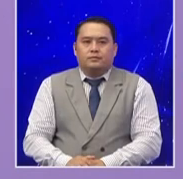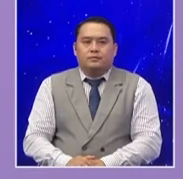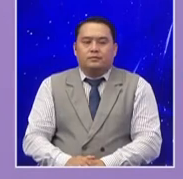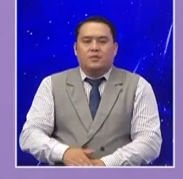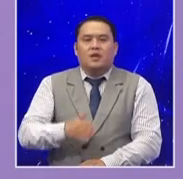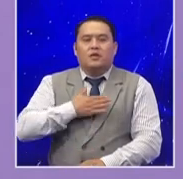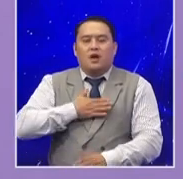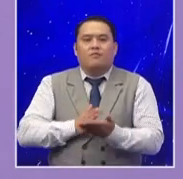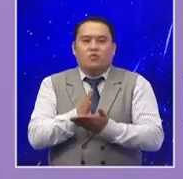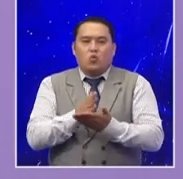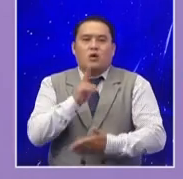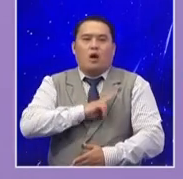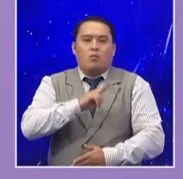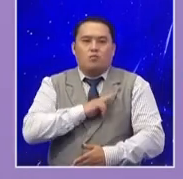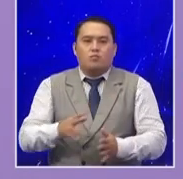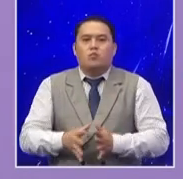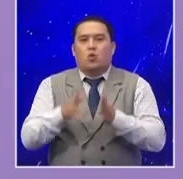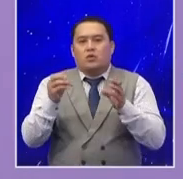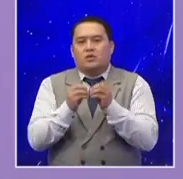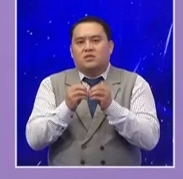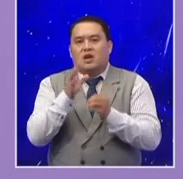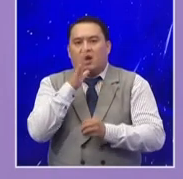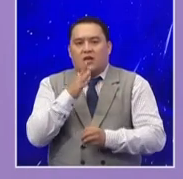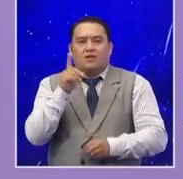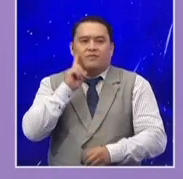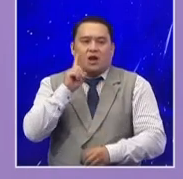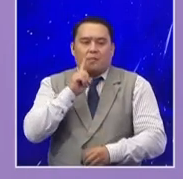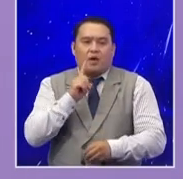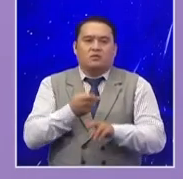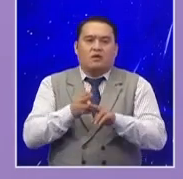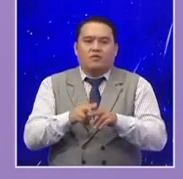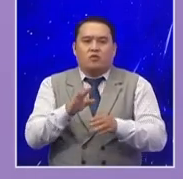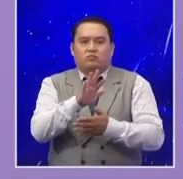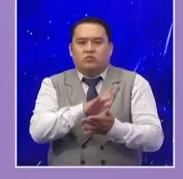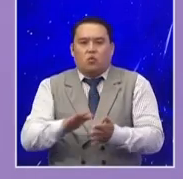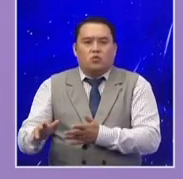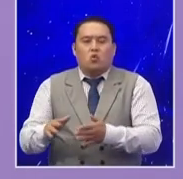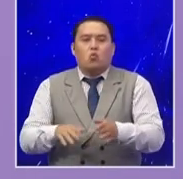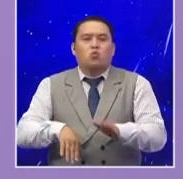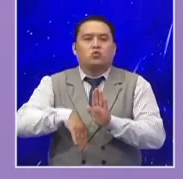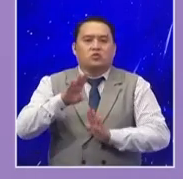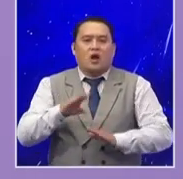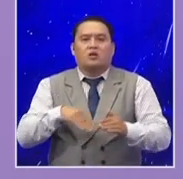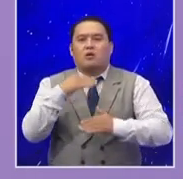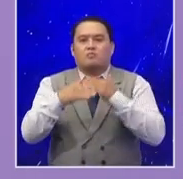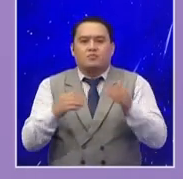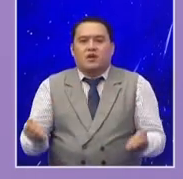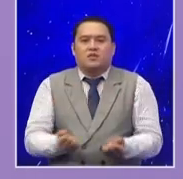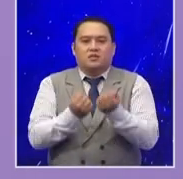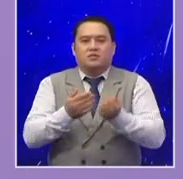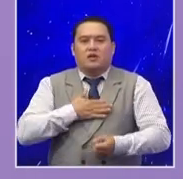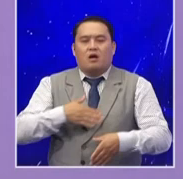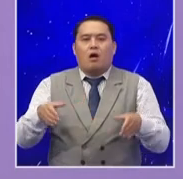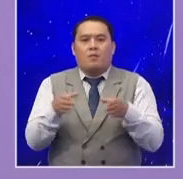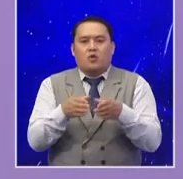Во внутренней политике я проработал более 10 лет. Конечно, время не стоит на месте, все совершенствуется. Но я надеюсь, благодаря поддержке своей